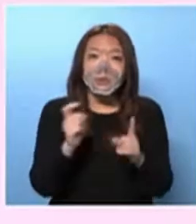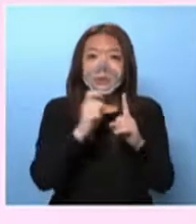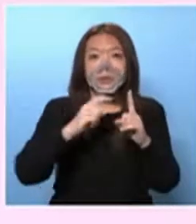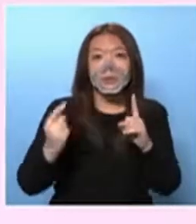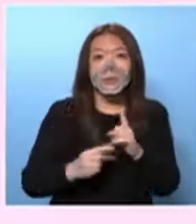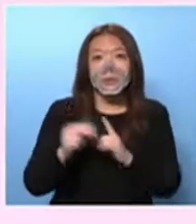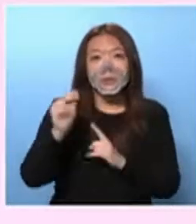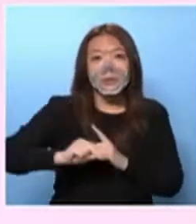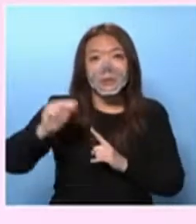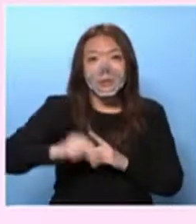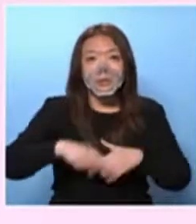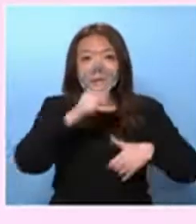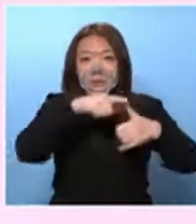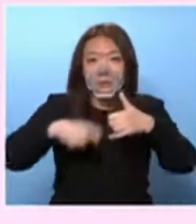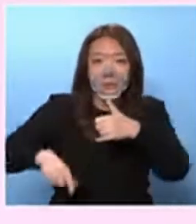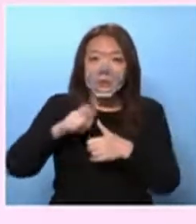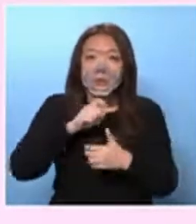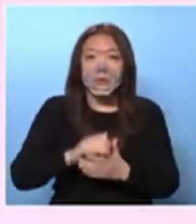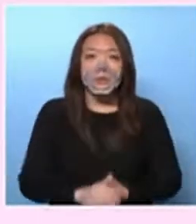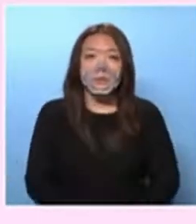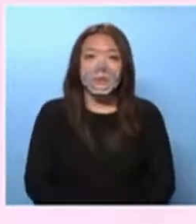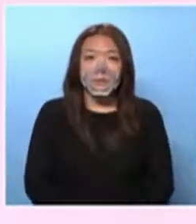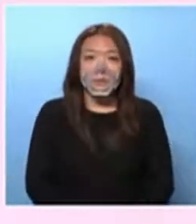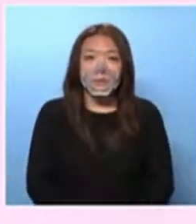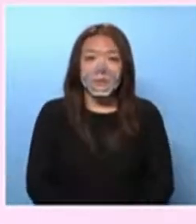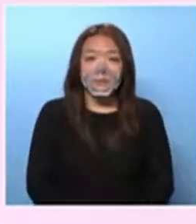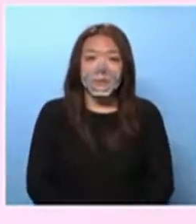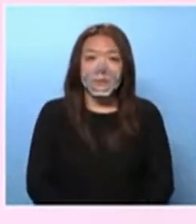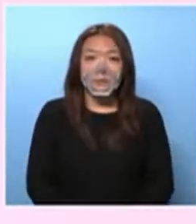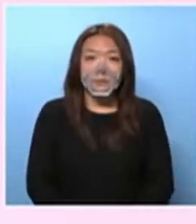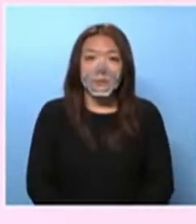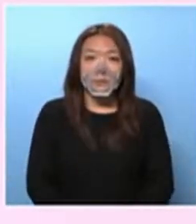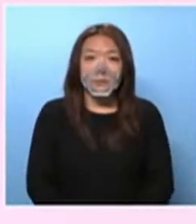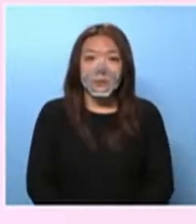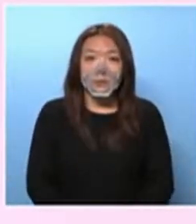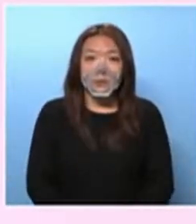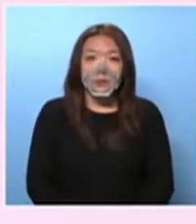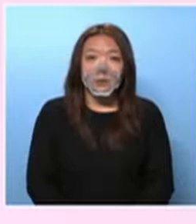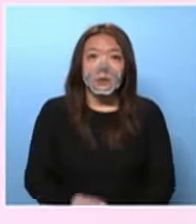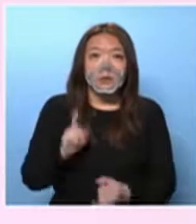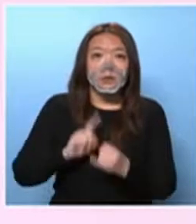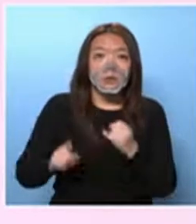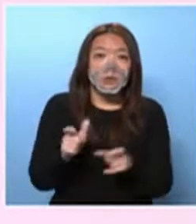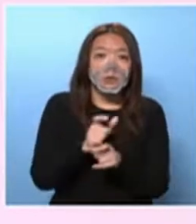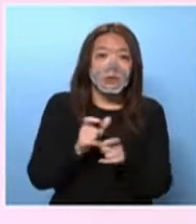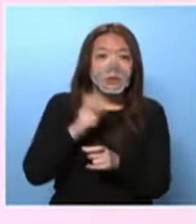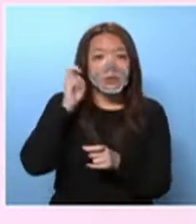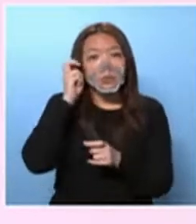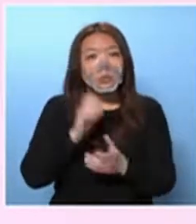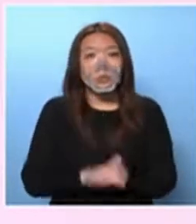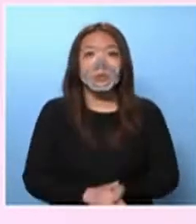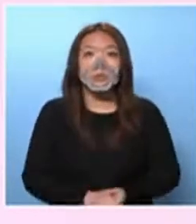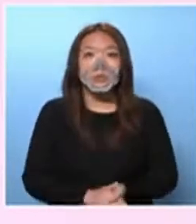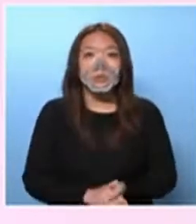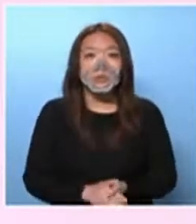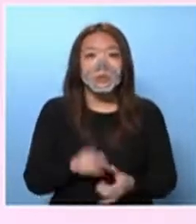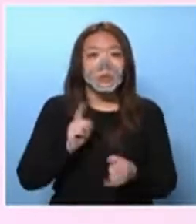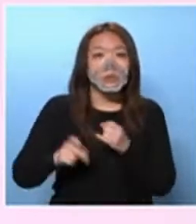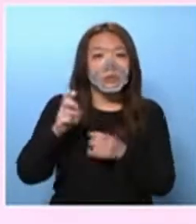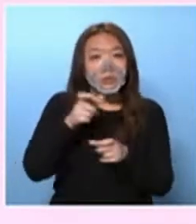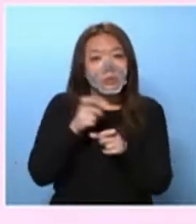about 197,000 posts in the civil service establishment. 中期 Medium-range